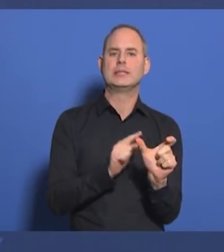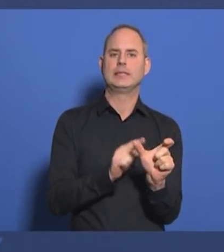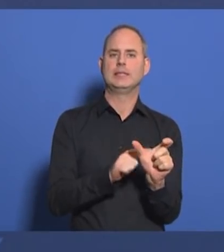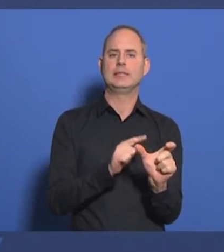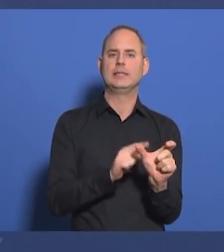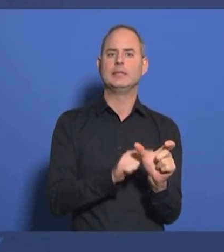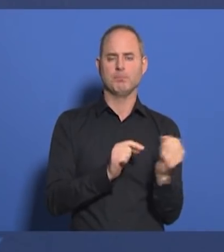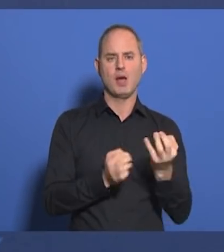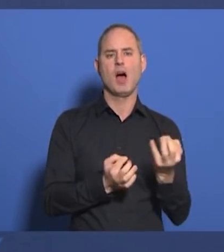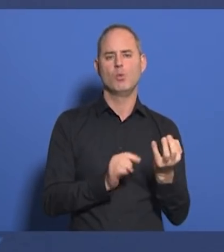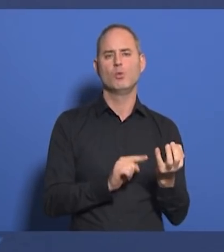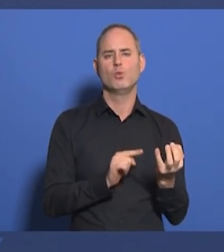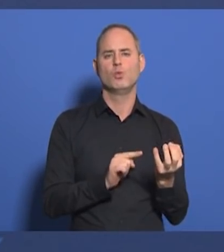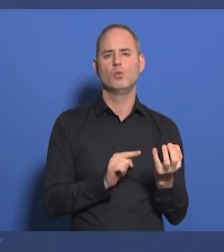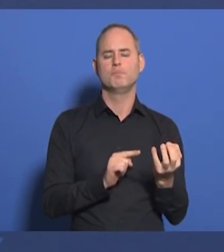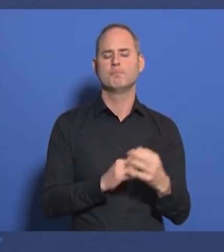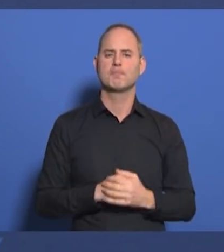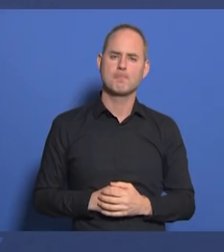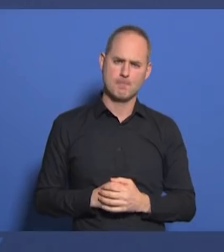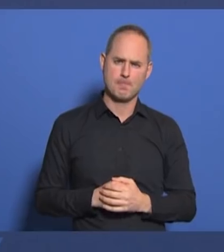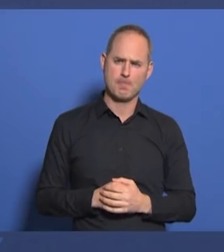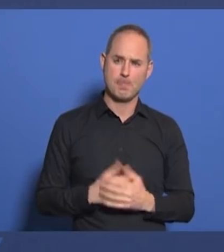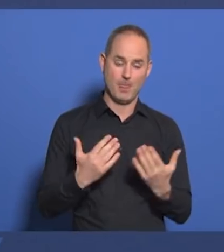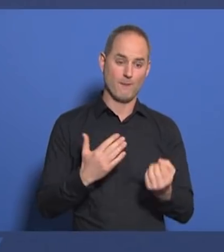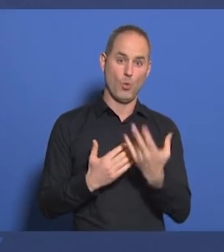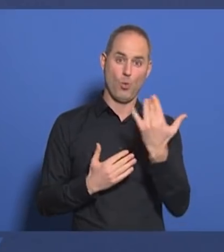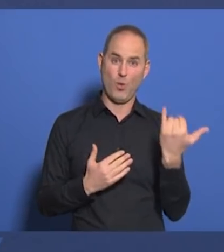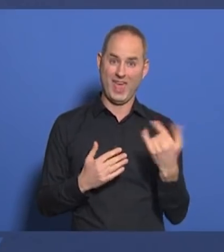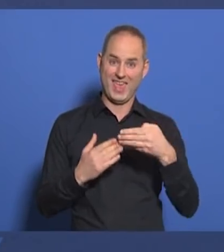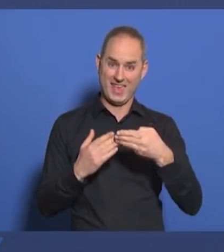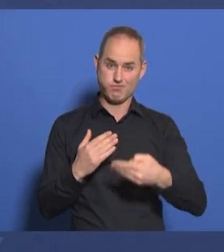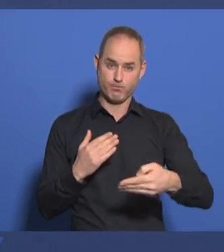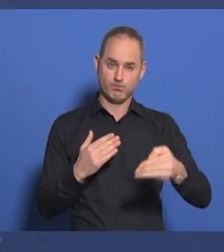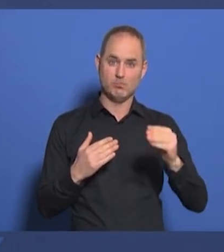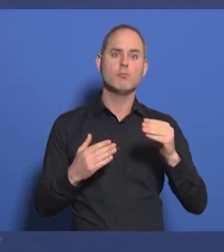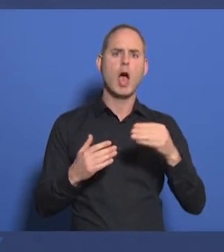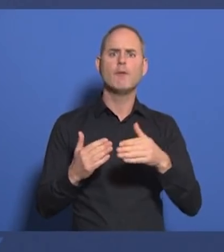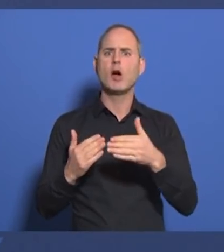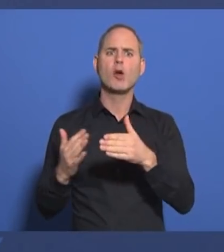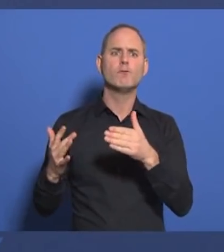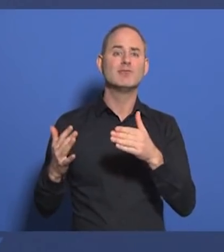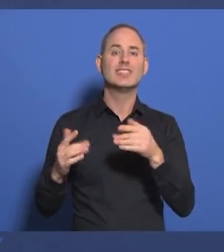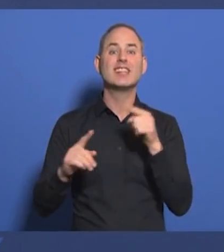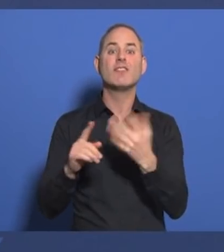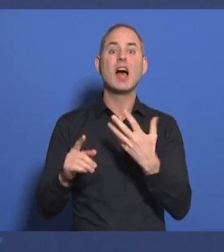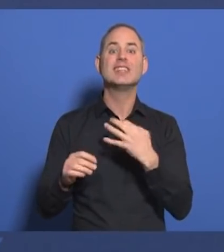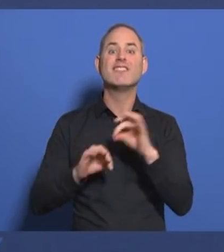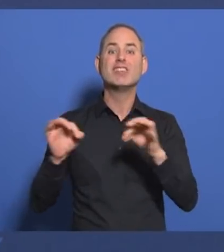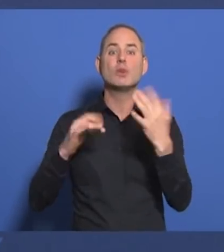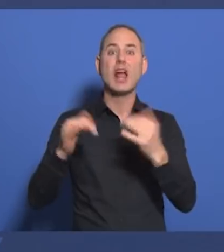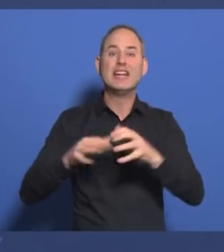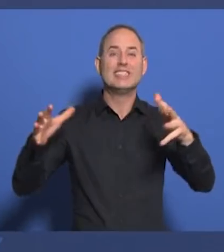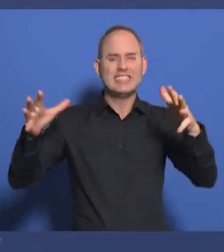die Infektionszahlen dann wieder steigen und im Falle eines Ansteigens der Infektionszahlen sofort auch